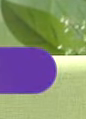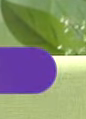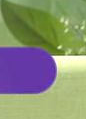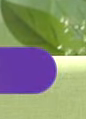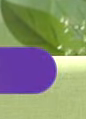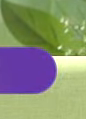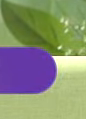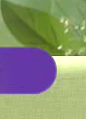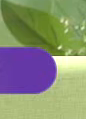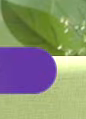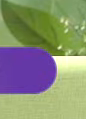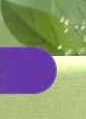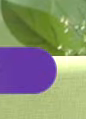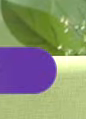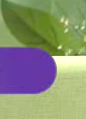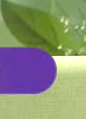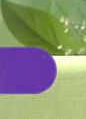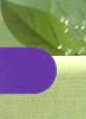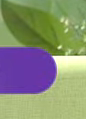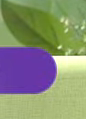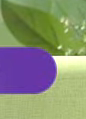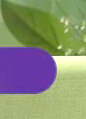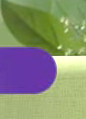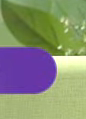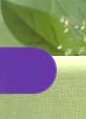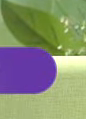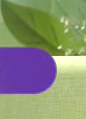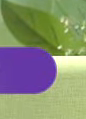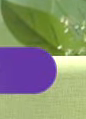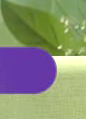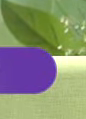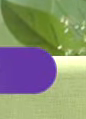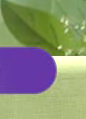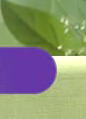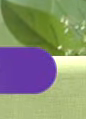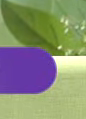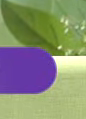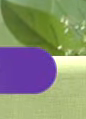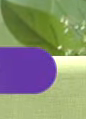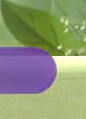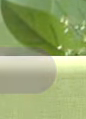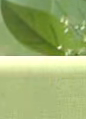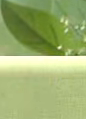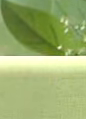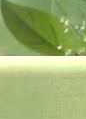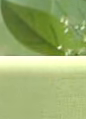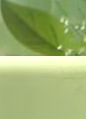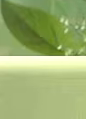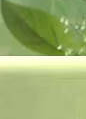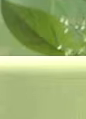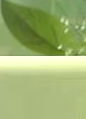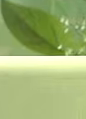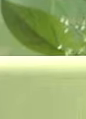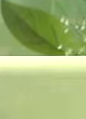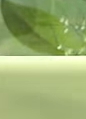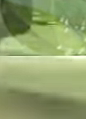함께 얘기 나누겠습니다 과연 어떤 생활을 하고 있는데 이중 생활이라고 하는지 많이들 기대해 주시고요 11시 20분에게